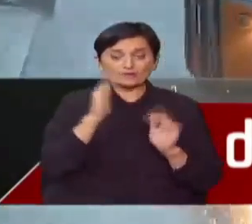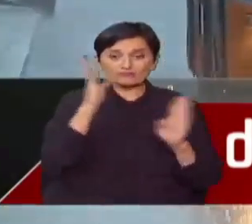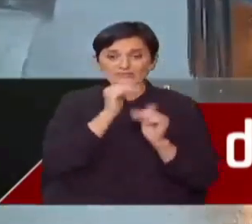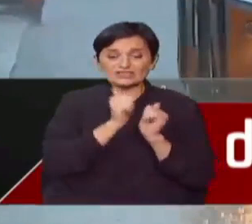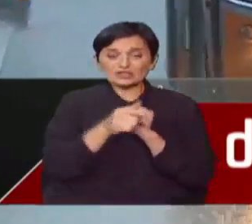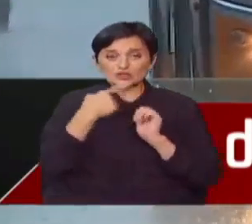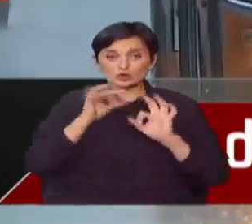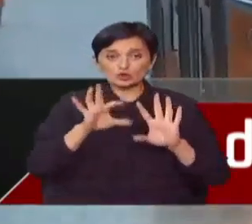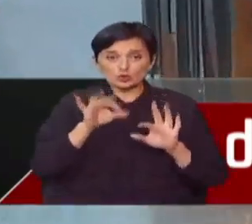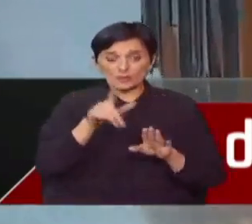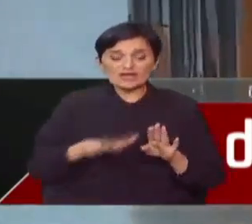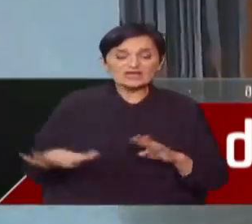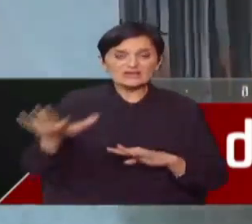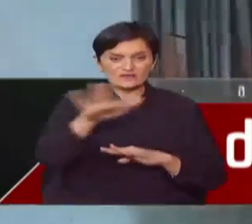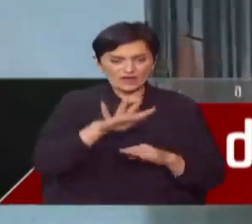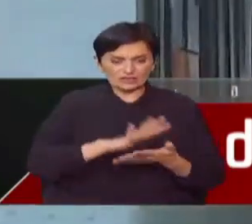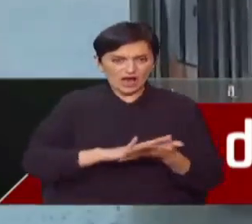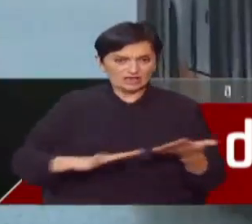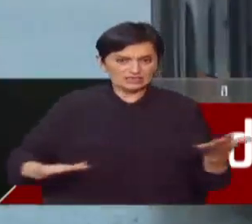რომ მთელი ქვეყნის მასშტაბით გავრცელდება.